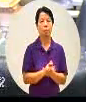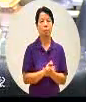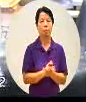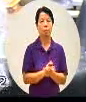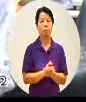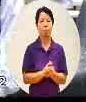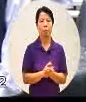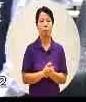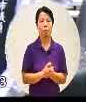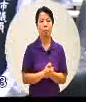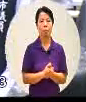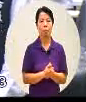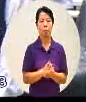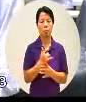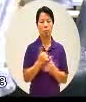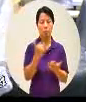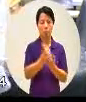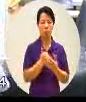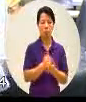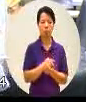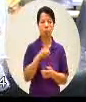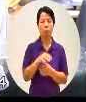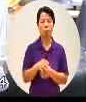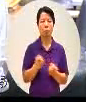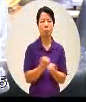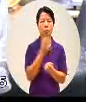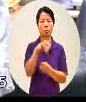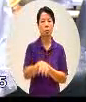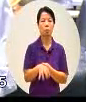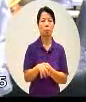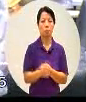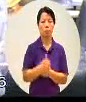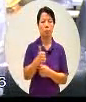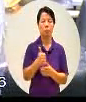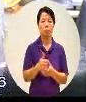来，我请我们经发局蓝局长，